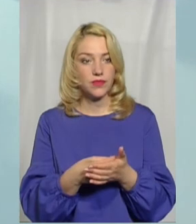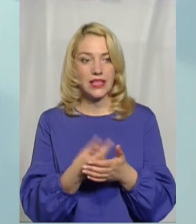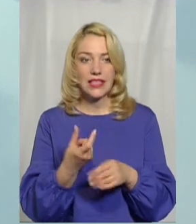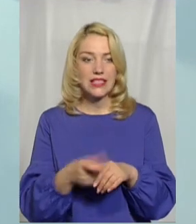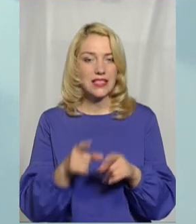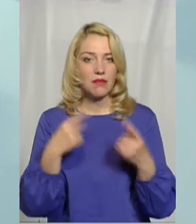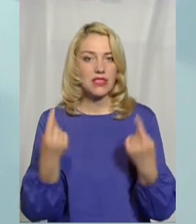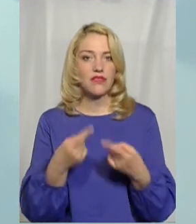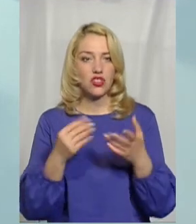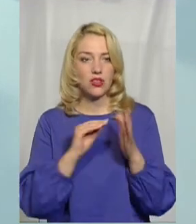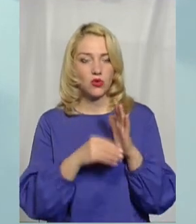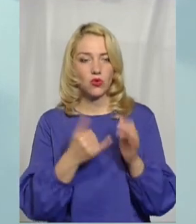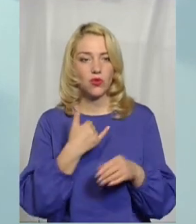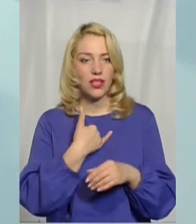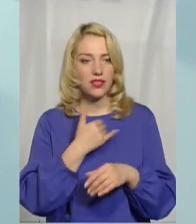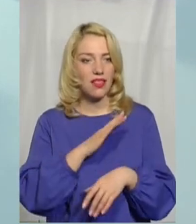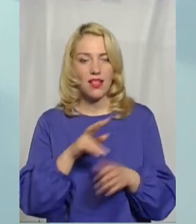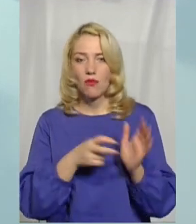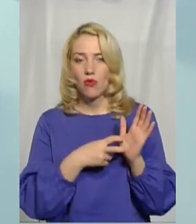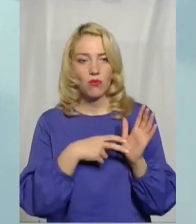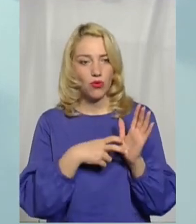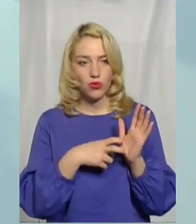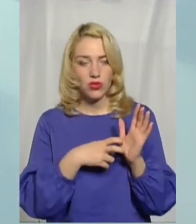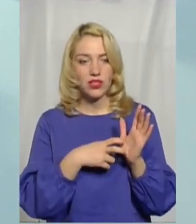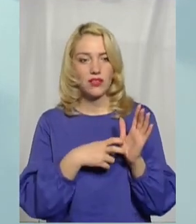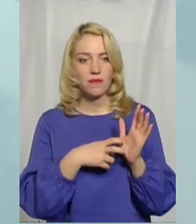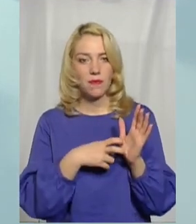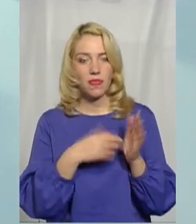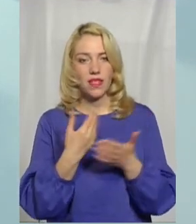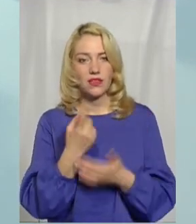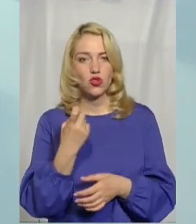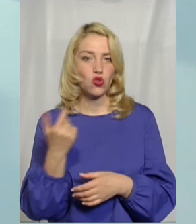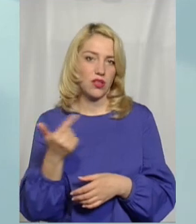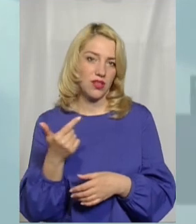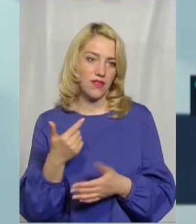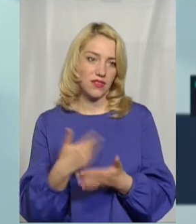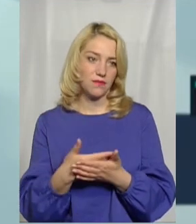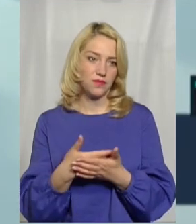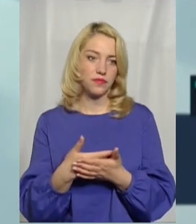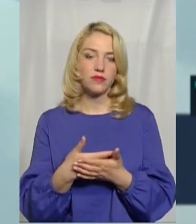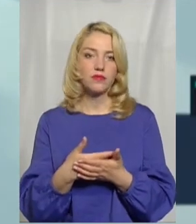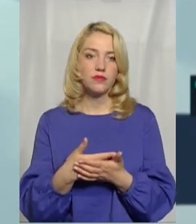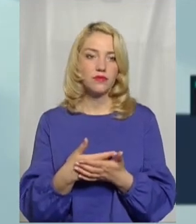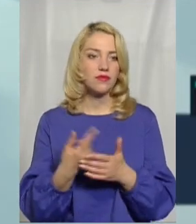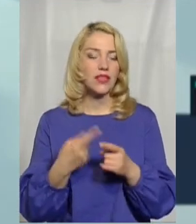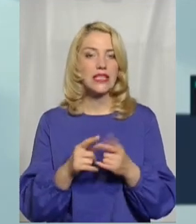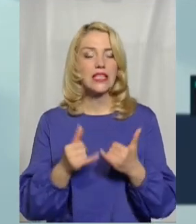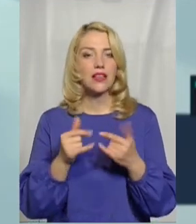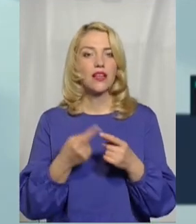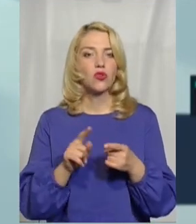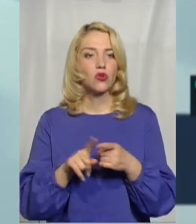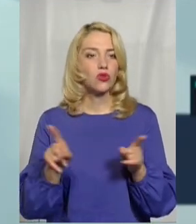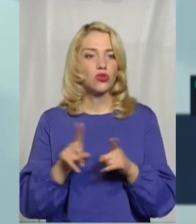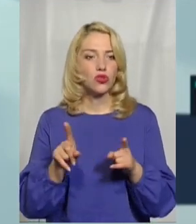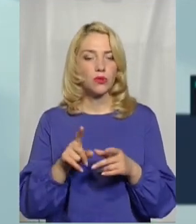звичайна довідка коштує в нас, не побоюся так узагальнити, біля 100 гривень. Біля 100 гривень. Це для того, щоб,